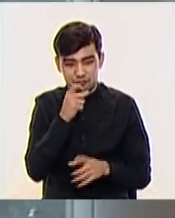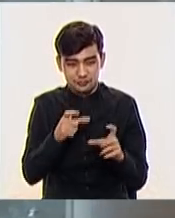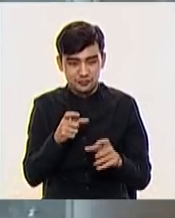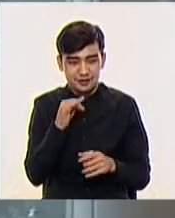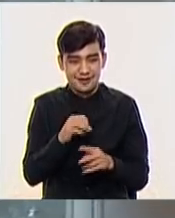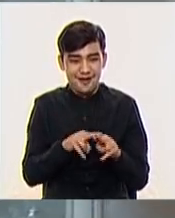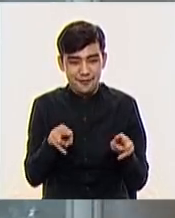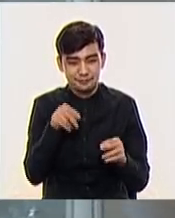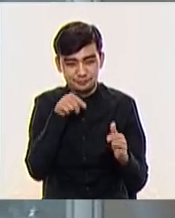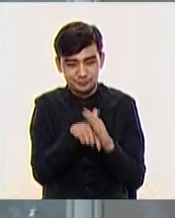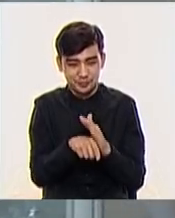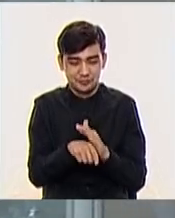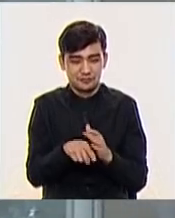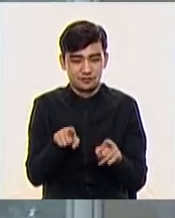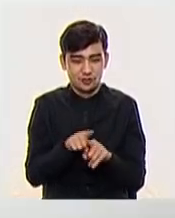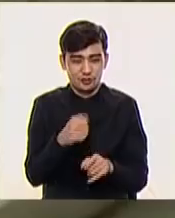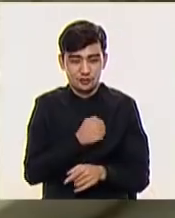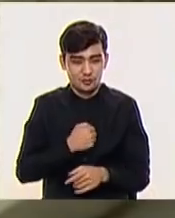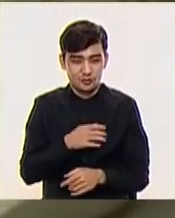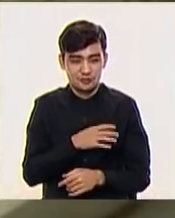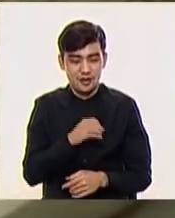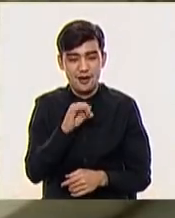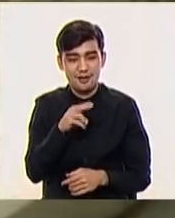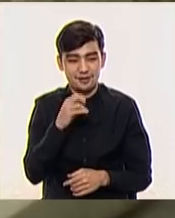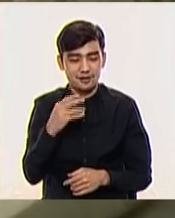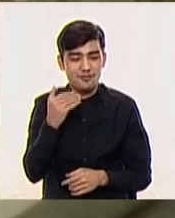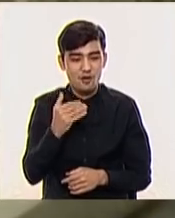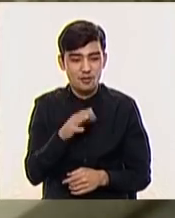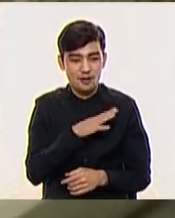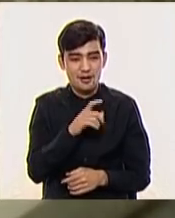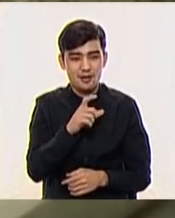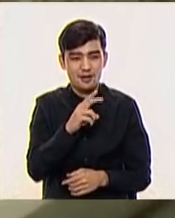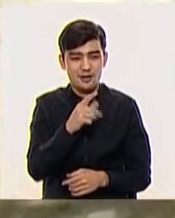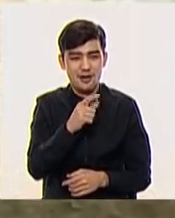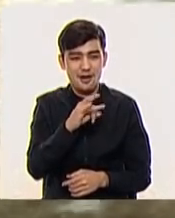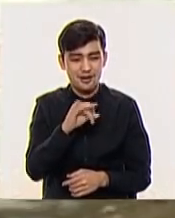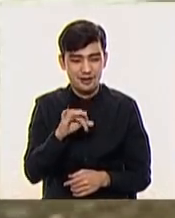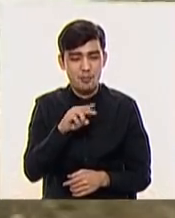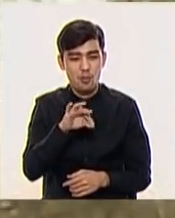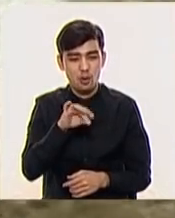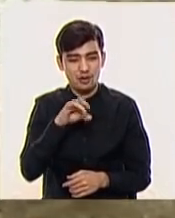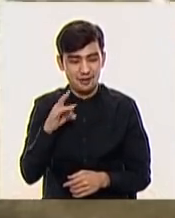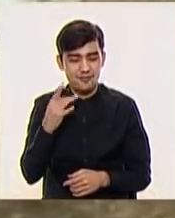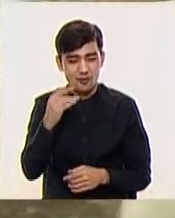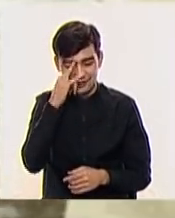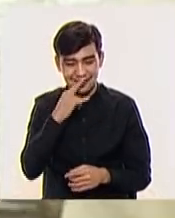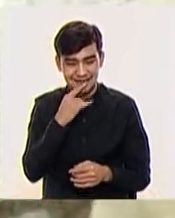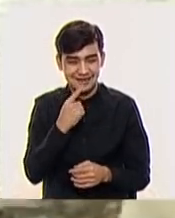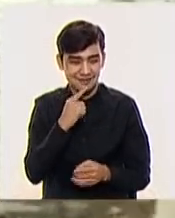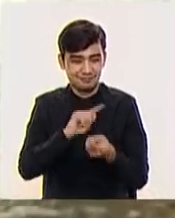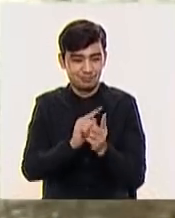осындай дүниелерге араласқаны ашуландырады мені. Айқын Төлепберген Харри Поттер мен Пәлсапа тас кітабын қазақшаға